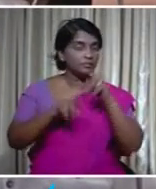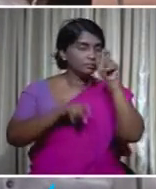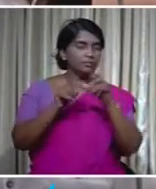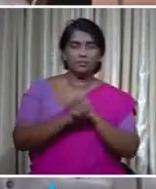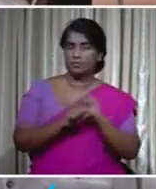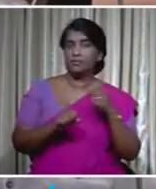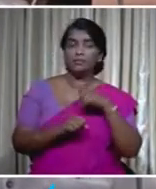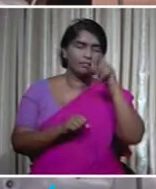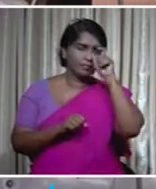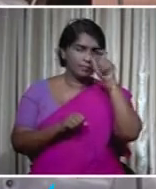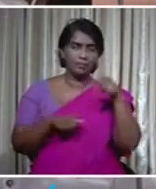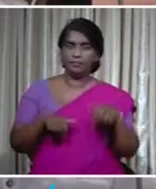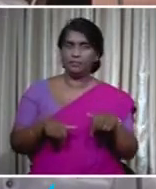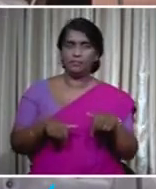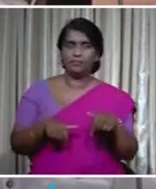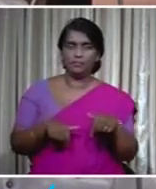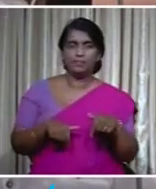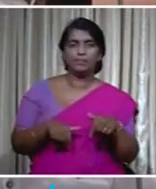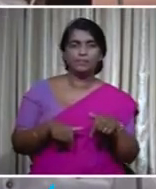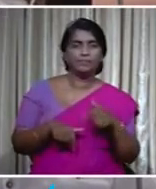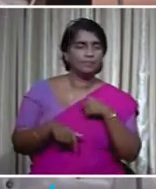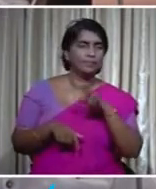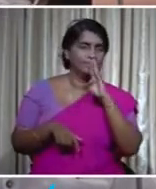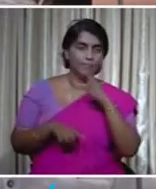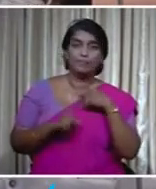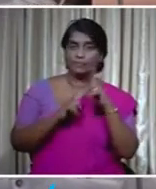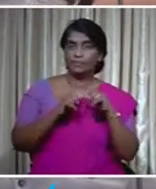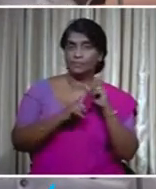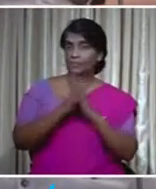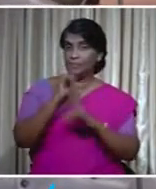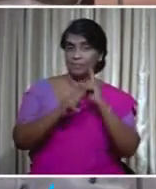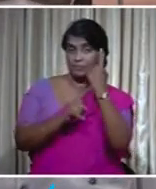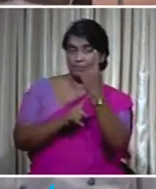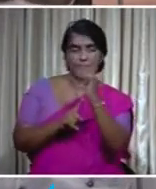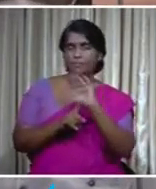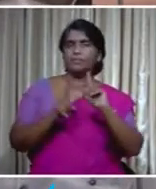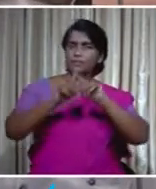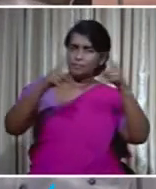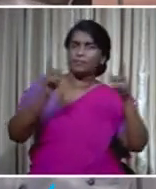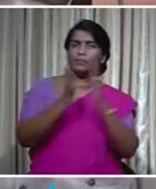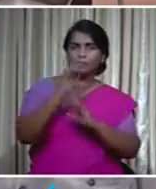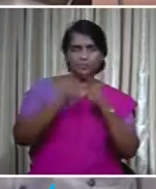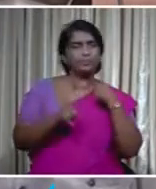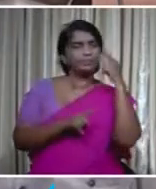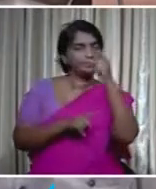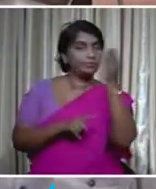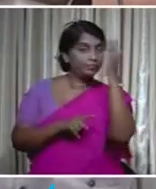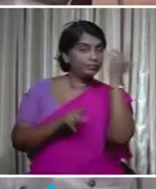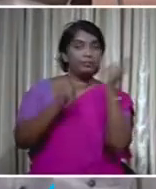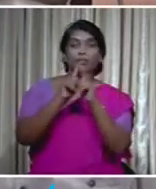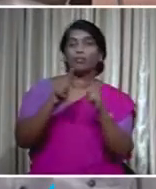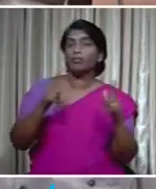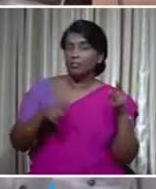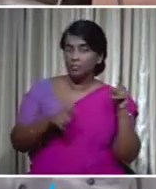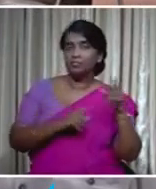நேரம் நாங்கள் வேறு அமைச்சுக்களுக்கு சென்றால், நான் கல்வி அமைச்சர் மட்டும் சொல்லவில்லை, வேறு அமைச்சுக்களுக்கு சென்றாலும் நாங்கள் தமிழ் மொழியிலே ஒரு காரியத்தை உடனடியாக